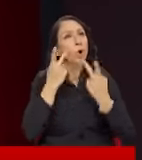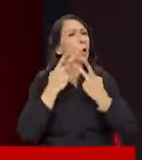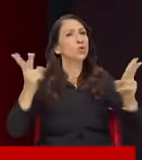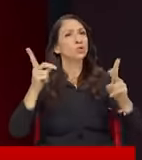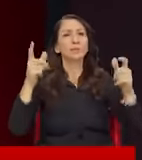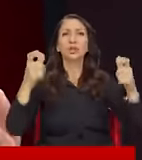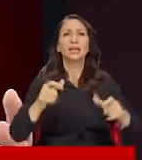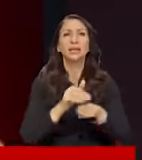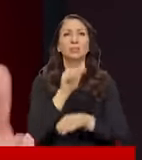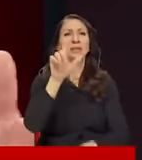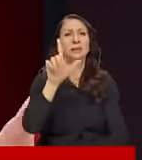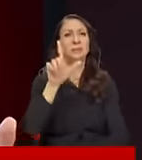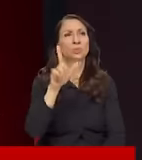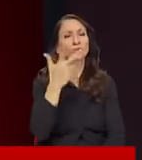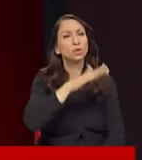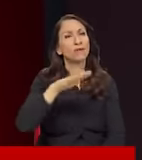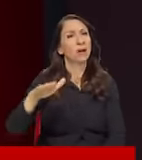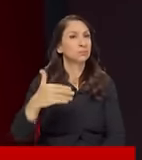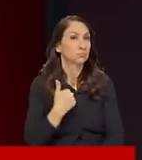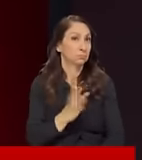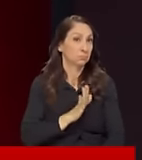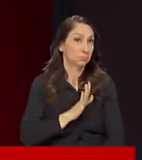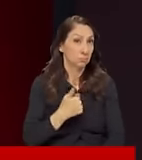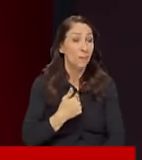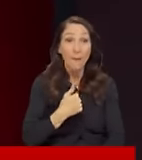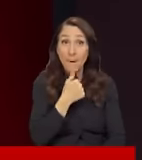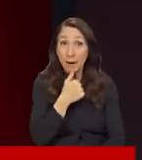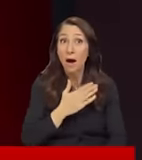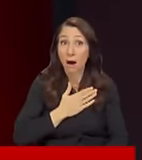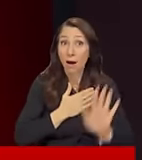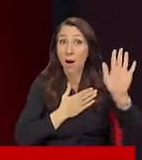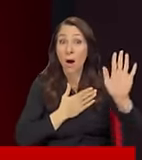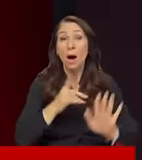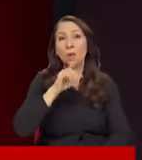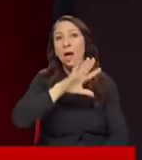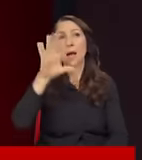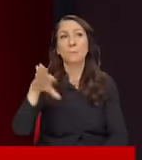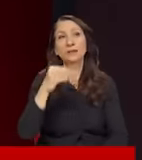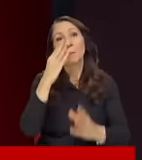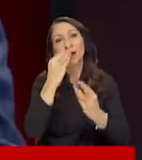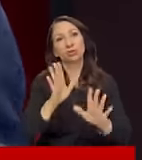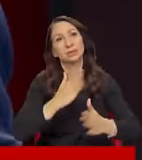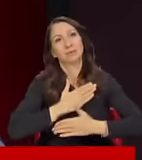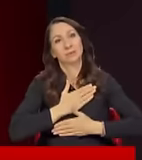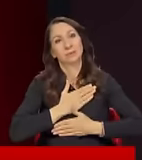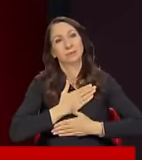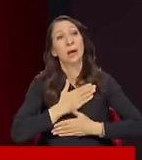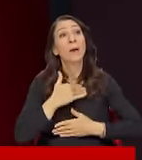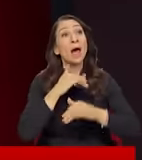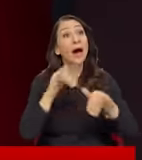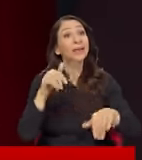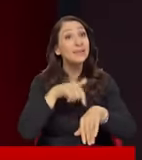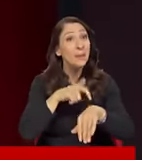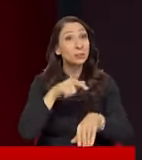bir şehirde yaşamalı. 3 evladım var ama ben bir babayım, ama Allah hepimizinkini bağışlasın. Ben aynı zamanda bu